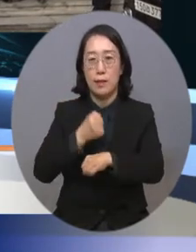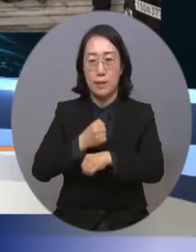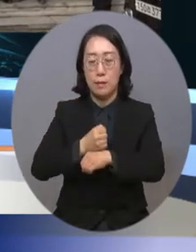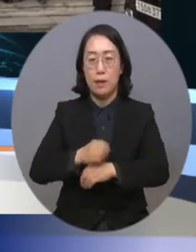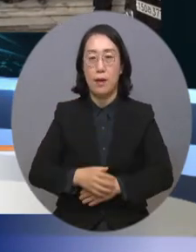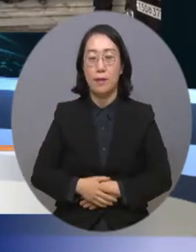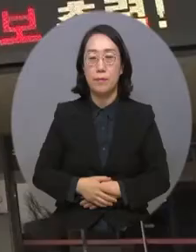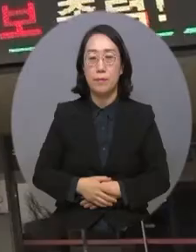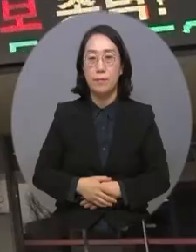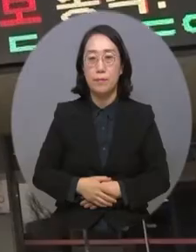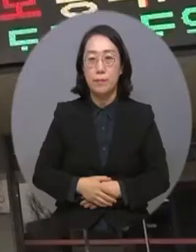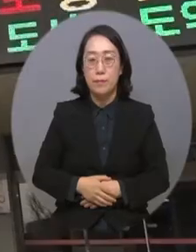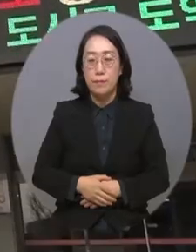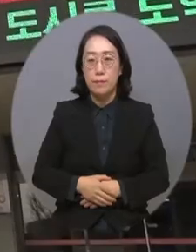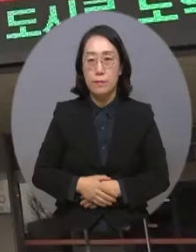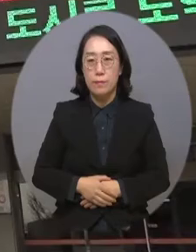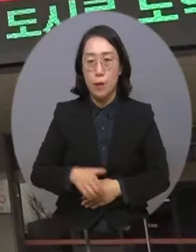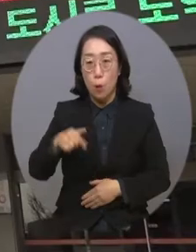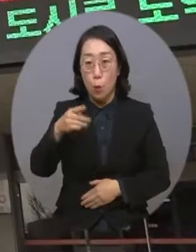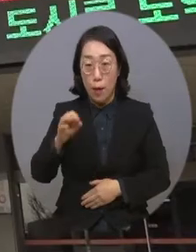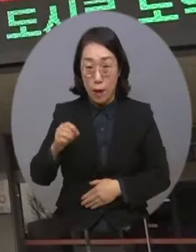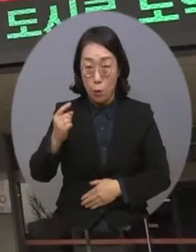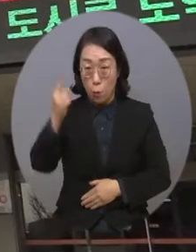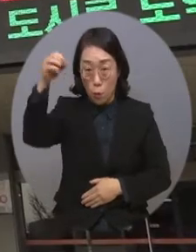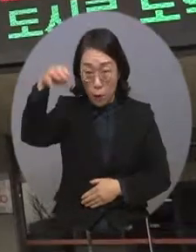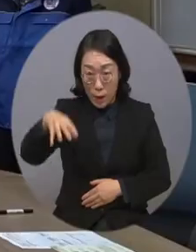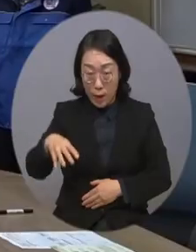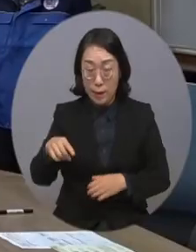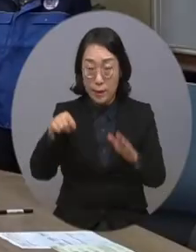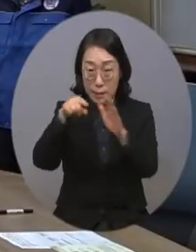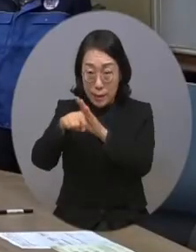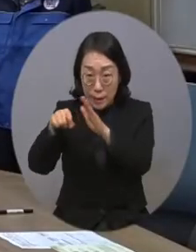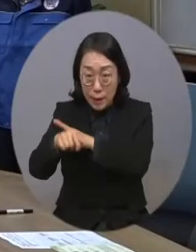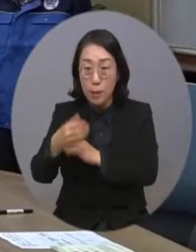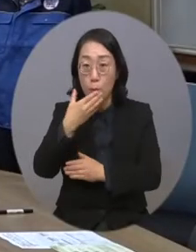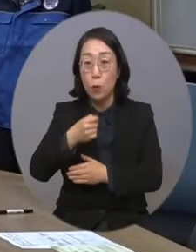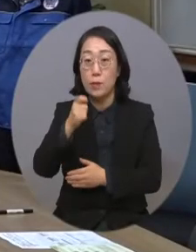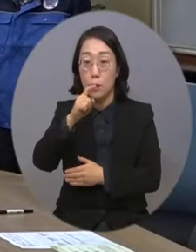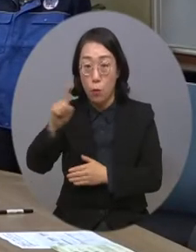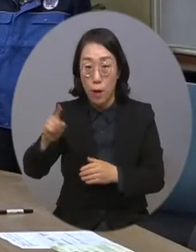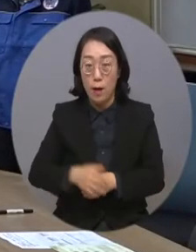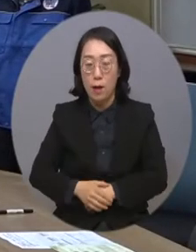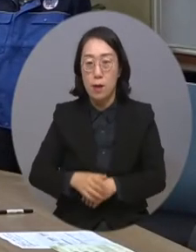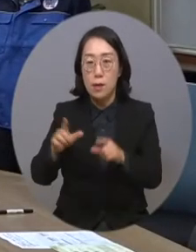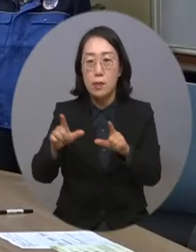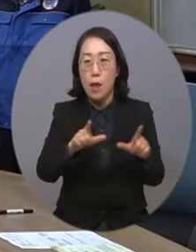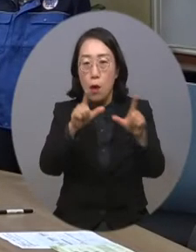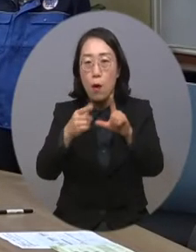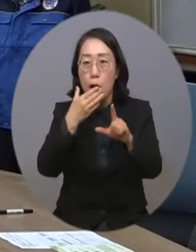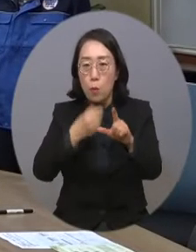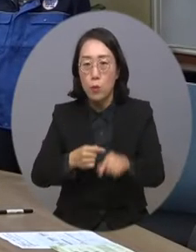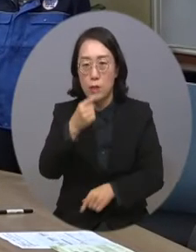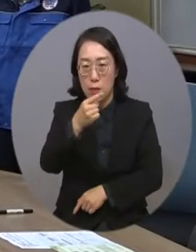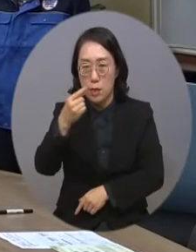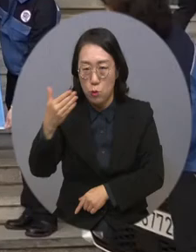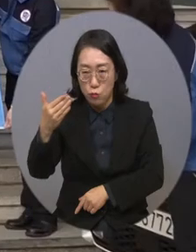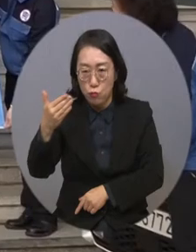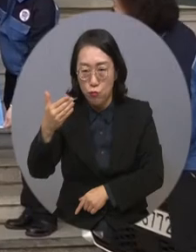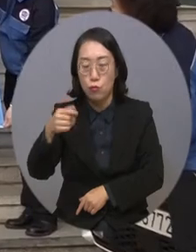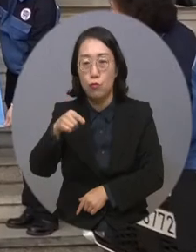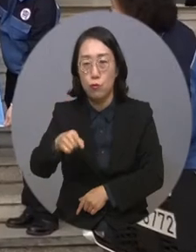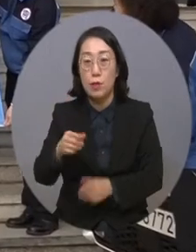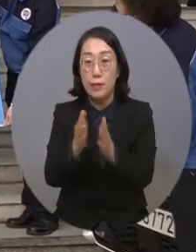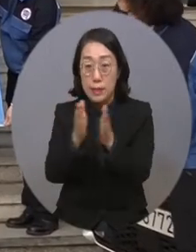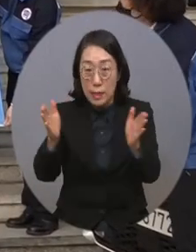납니다 고양시 찾아가는 복지관은 지난 24일 생활복지 119 사업추진을 위한 고향